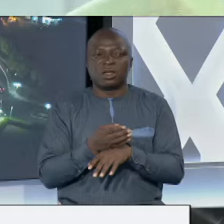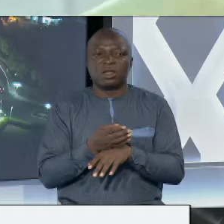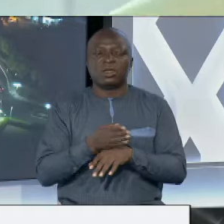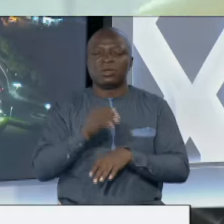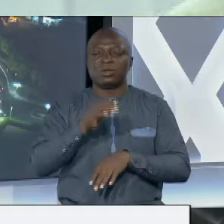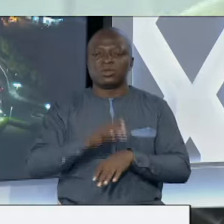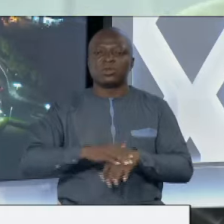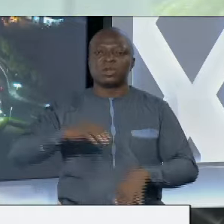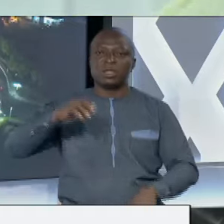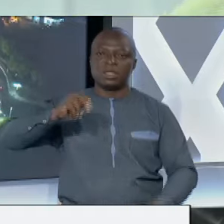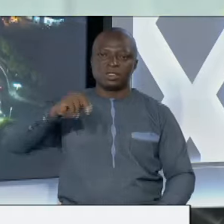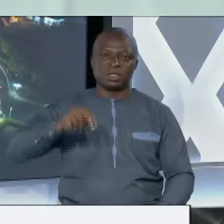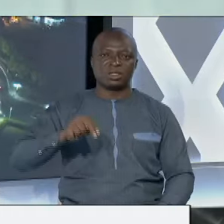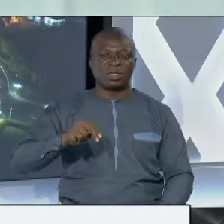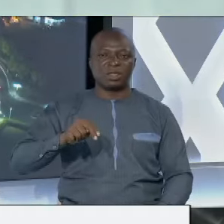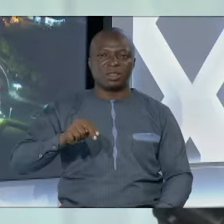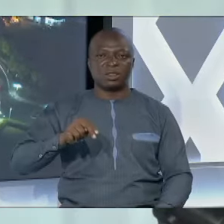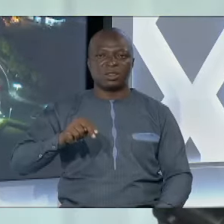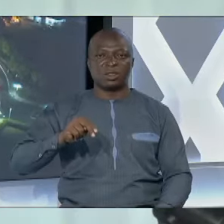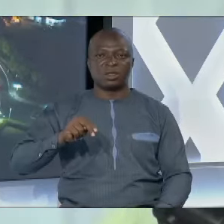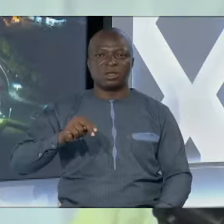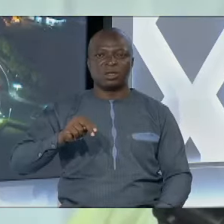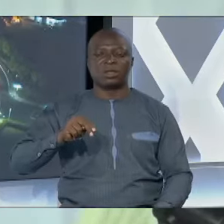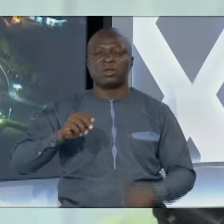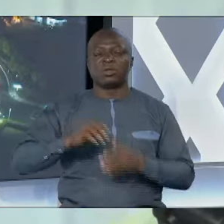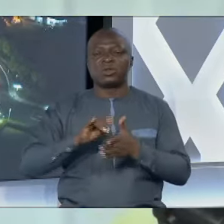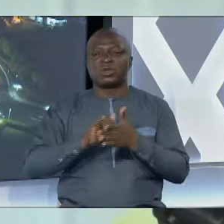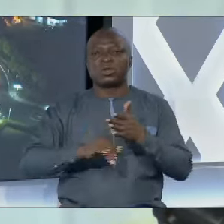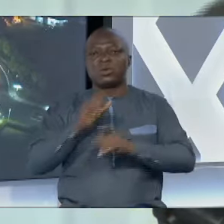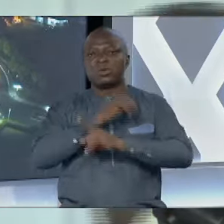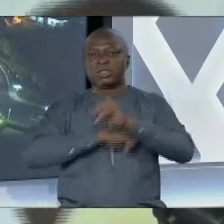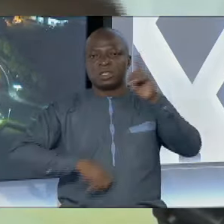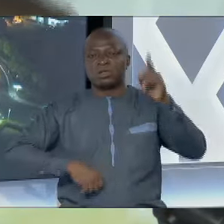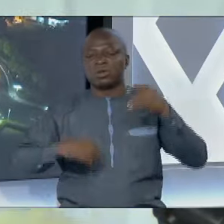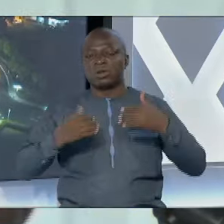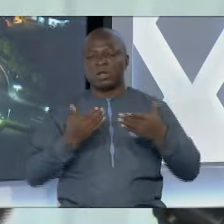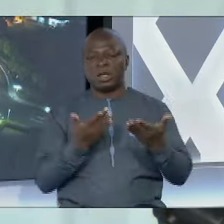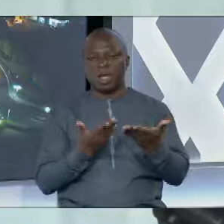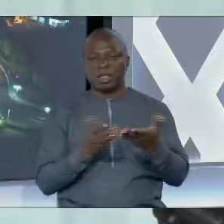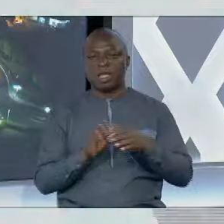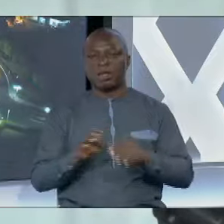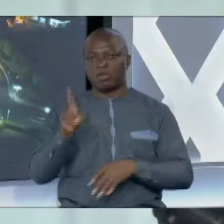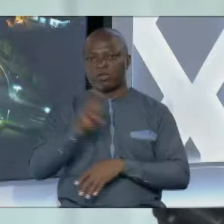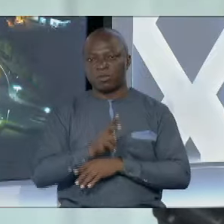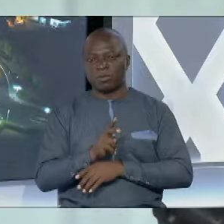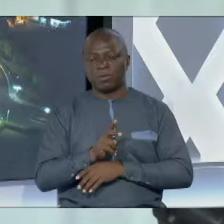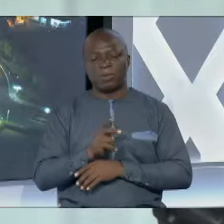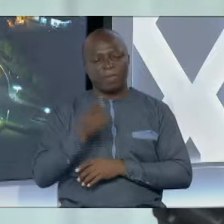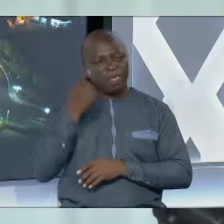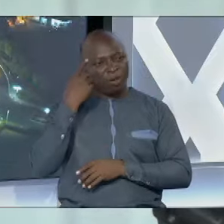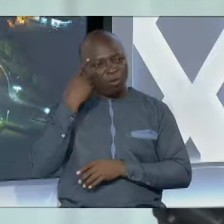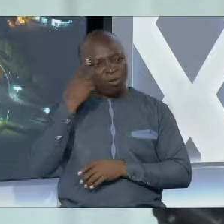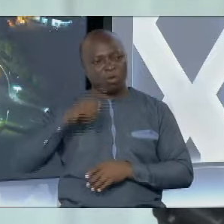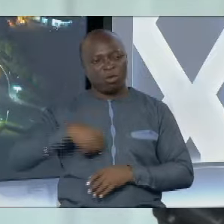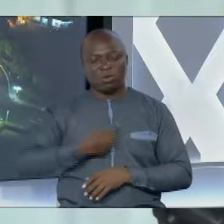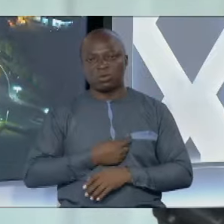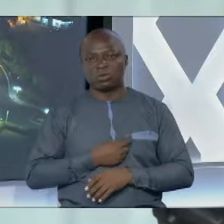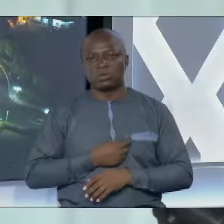sur l'essentiel de ce que le Seigneur attend de vous ou de